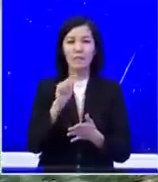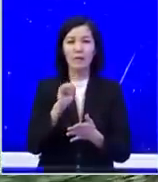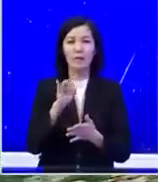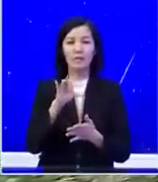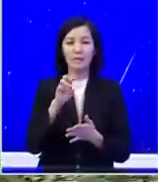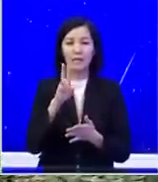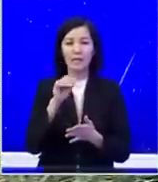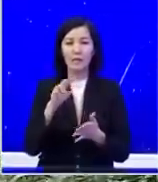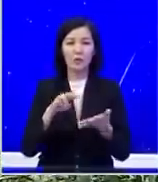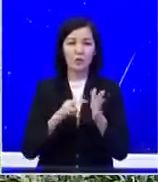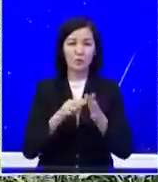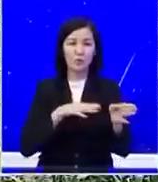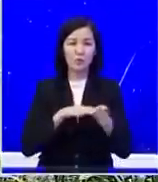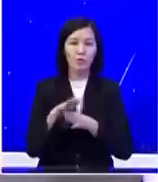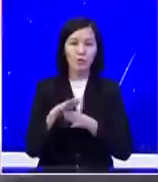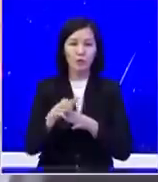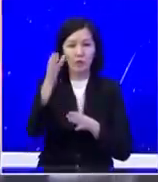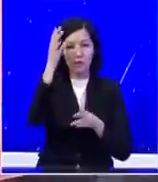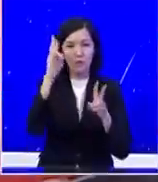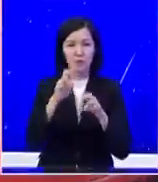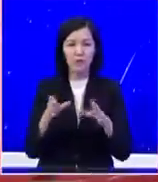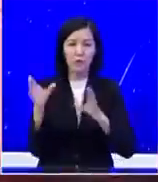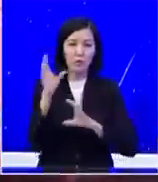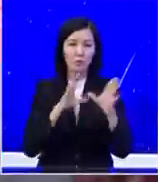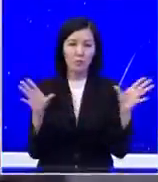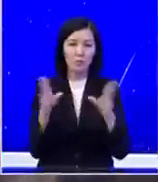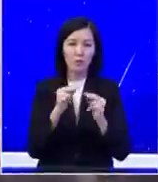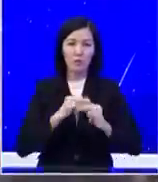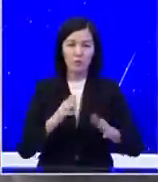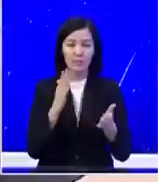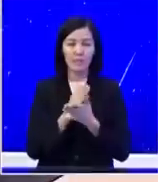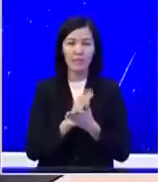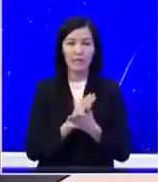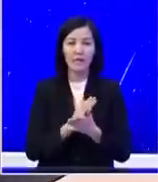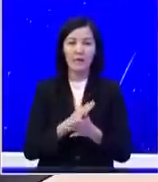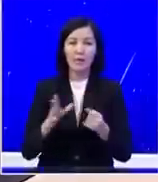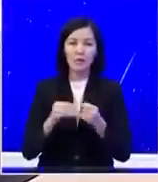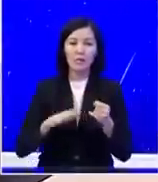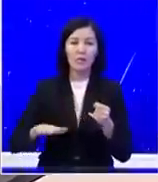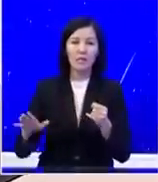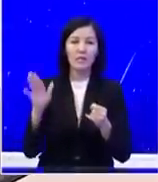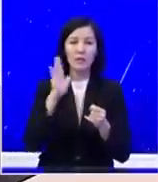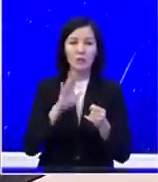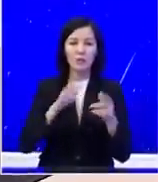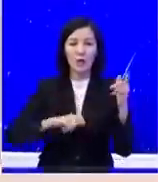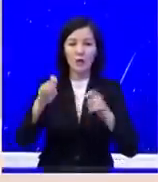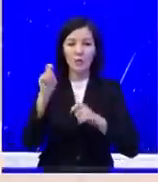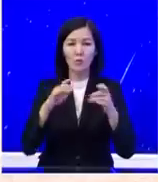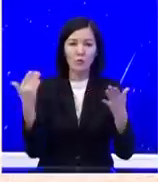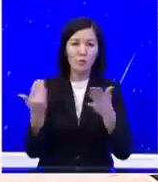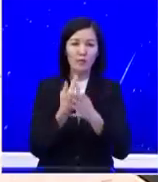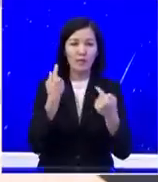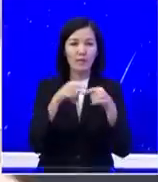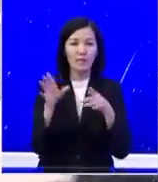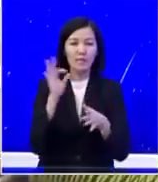ұстанады. Межелі міндетті орындау үшін ғылыми зерттеу институттарымен тығыз байланысты. Екі салқабына ақылды суарусында инновациялық тәсілдерді